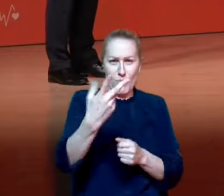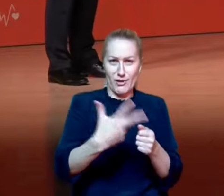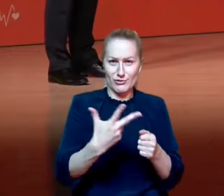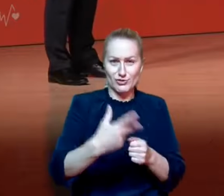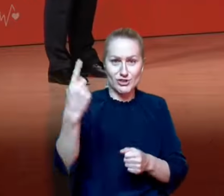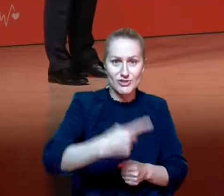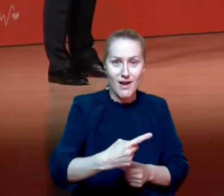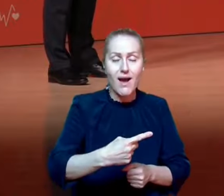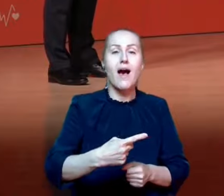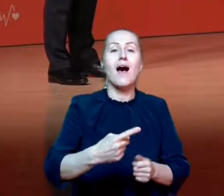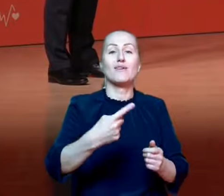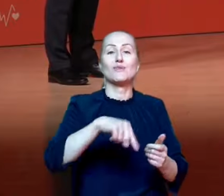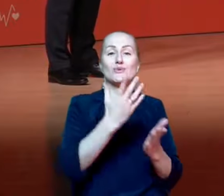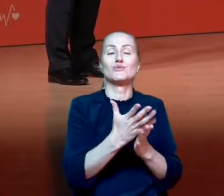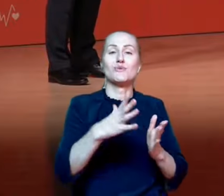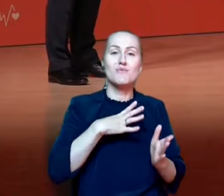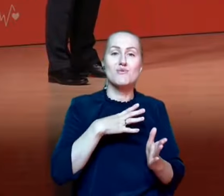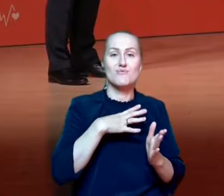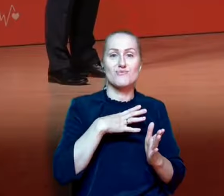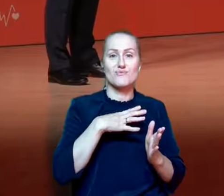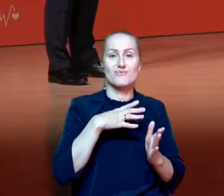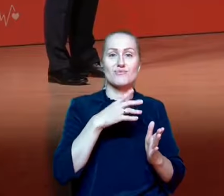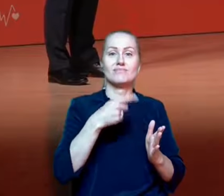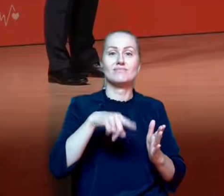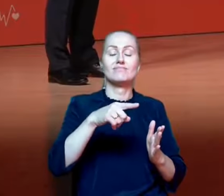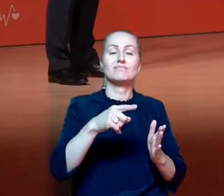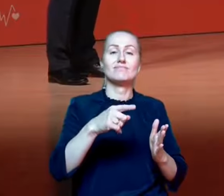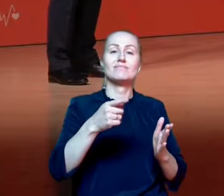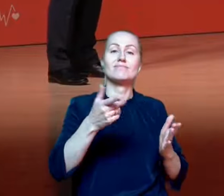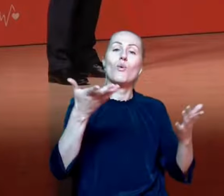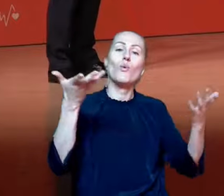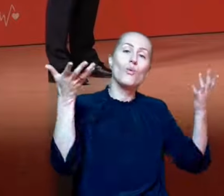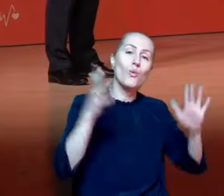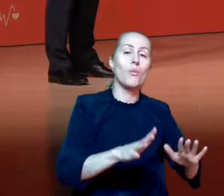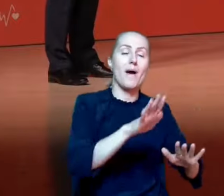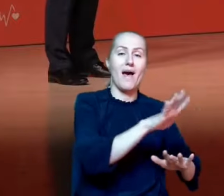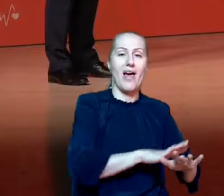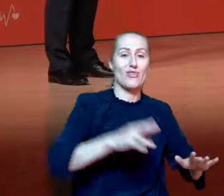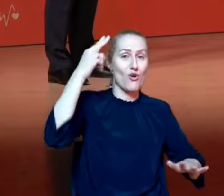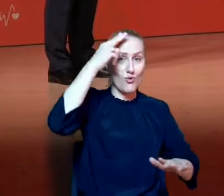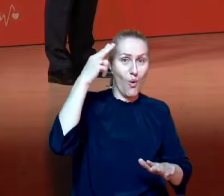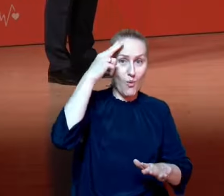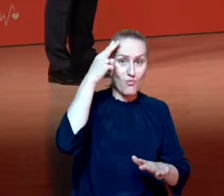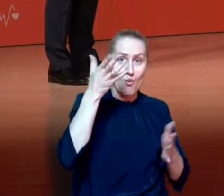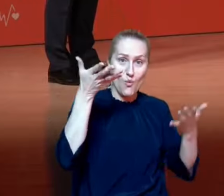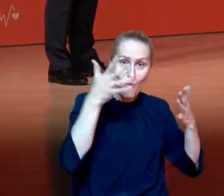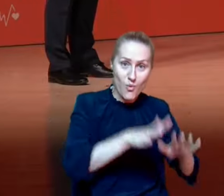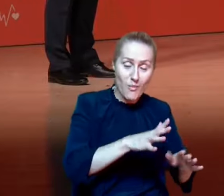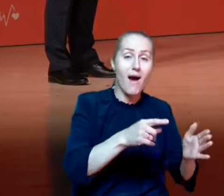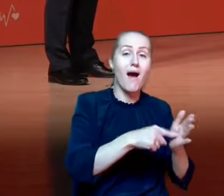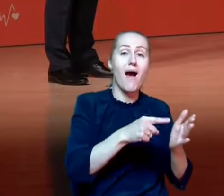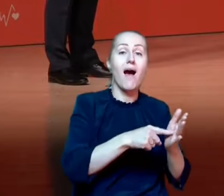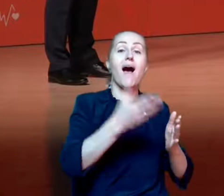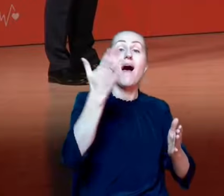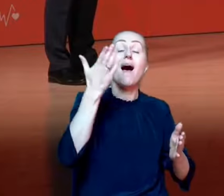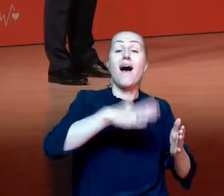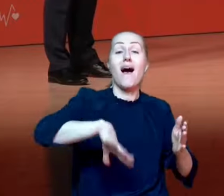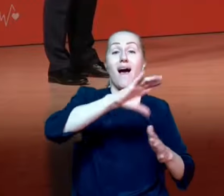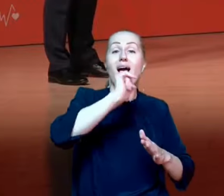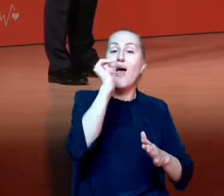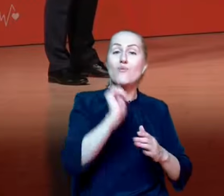temu doszło do obalenia systemu komunistycznego, który na części Europy,